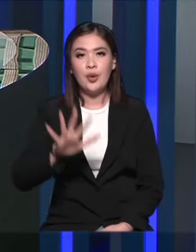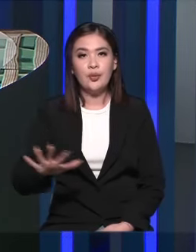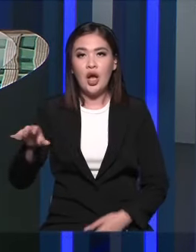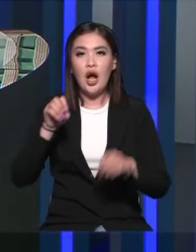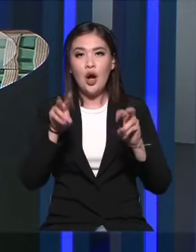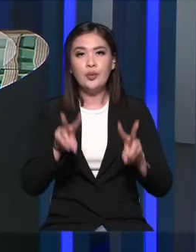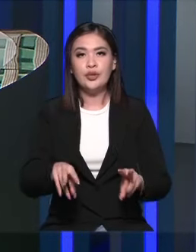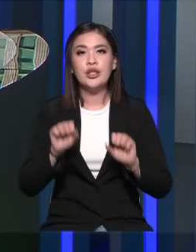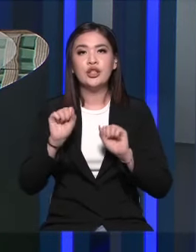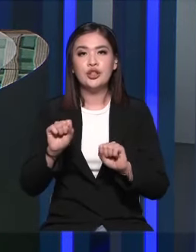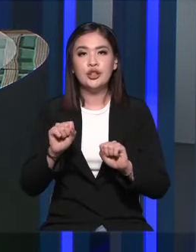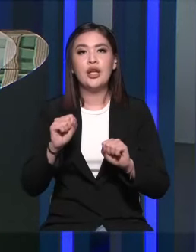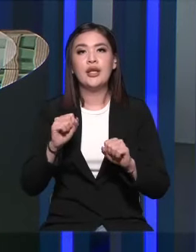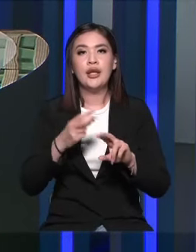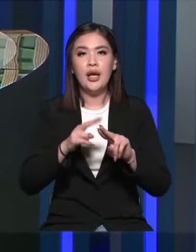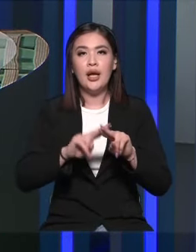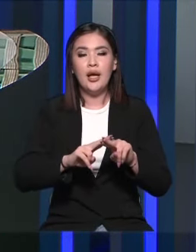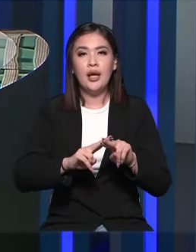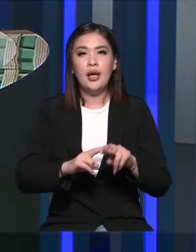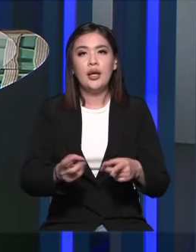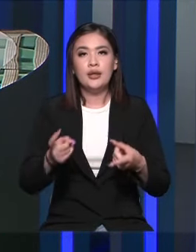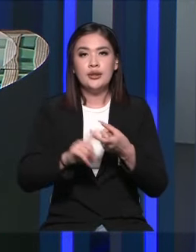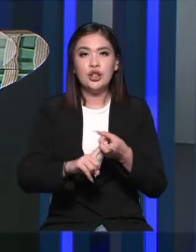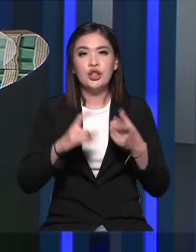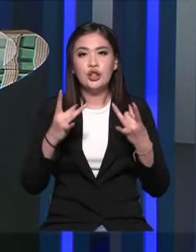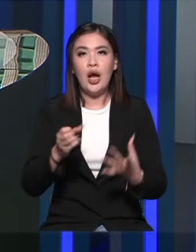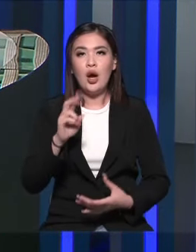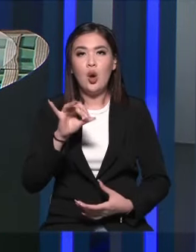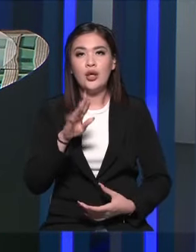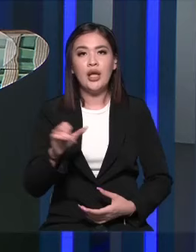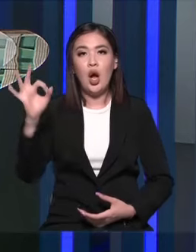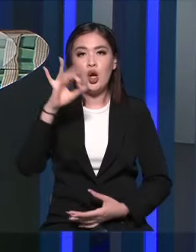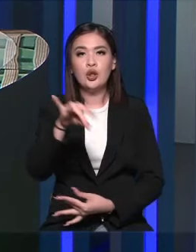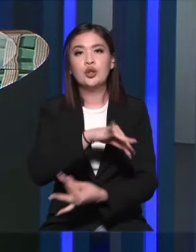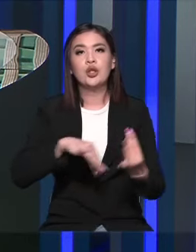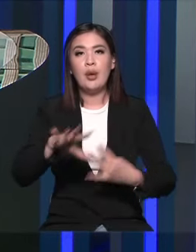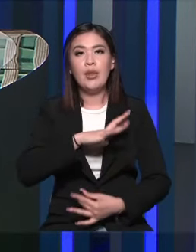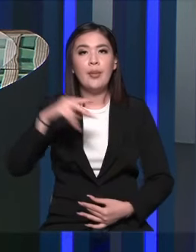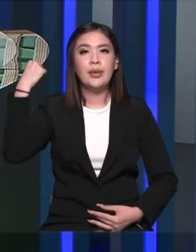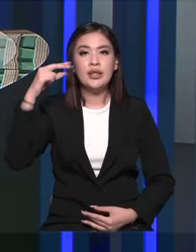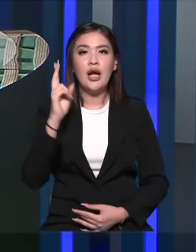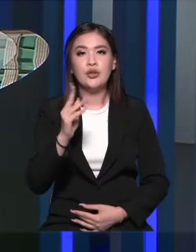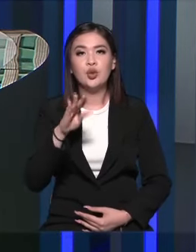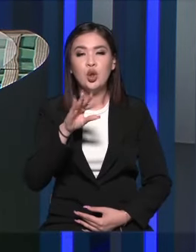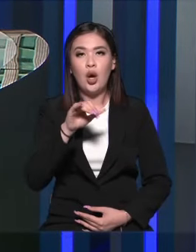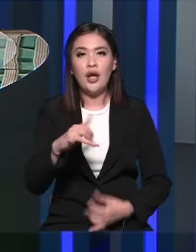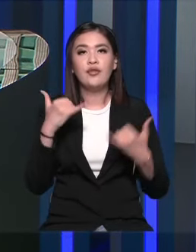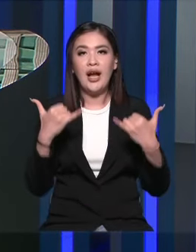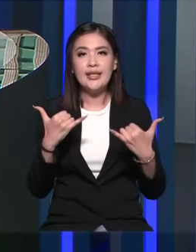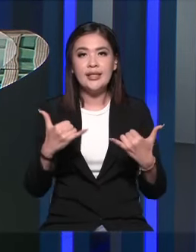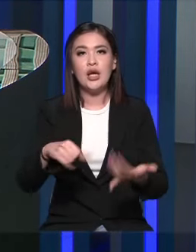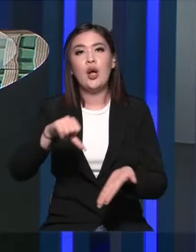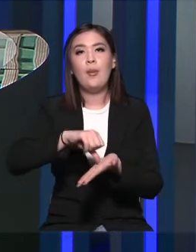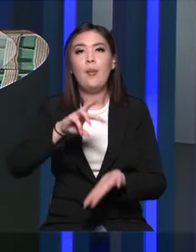Еуропадағы қауіпсіздік және ынтымақтастық ұйымының жай-күйі бүгін Ақордада талқыланды. Президент Қасым-Жомарт Тоқаев осы ұйымның қазіргі